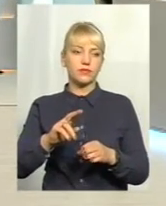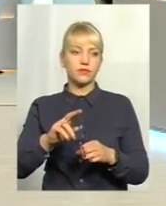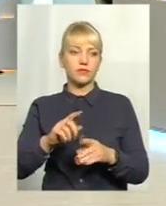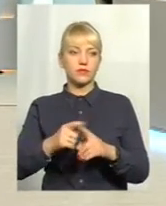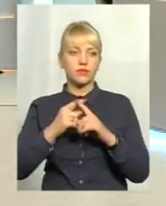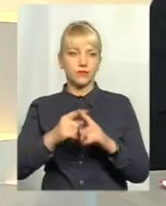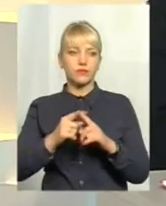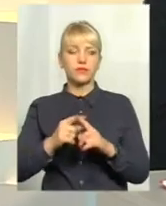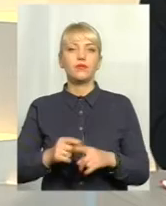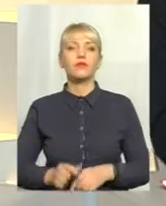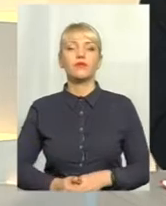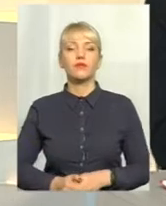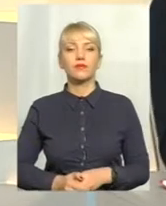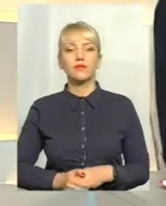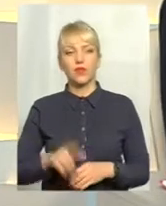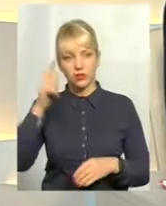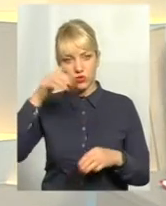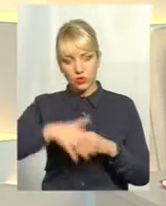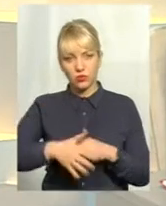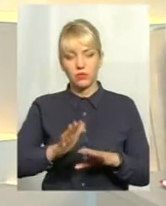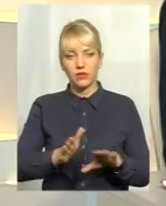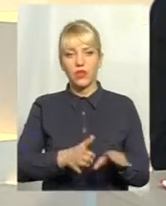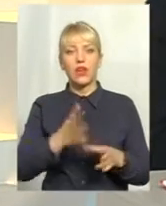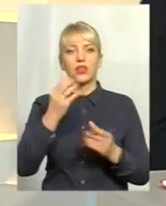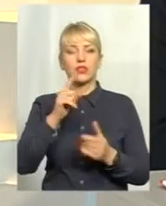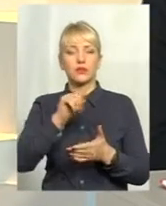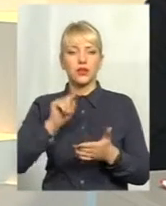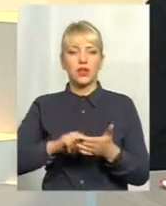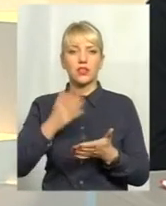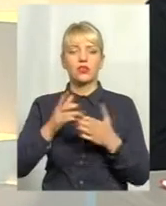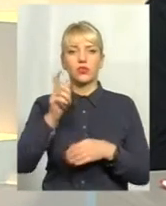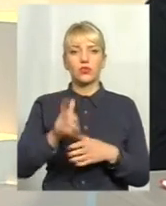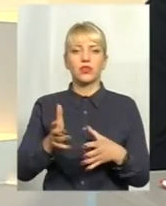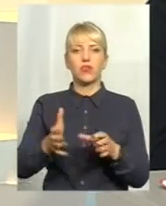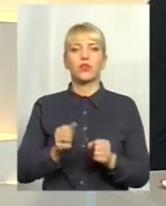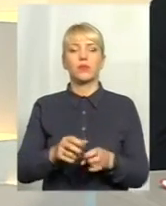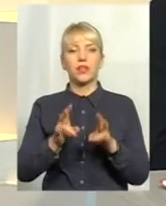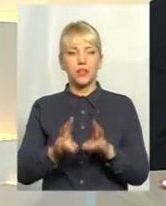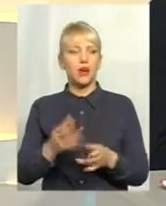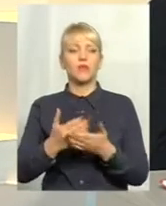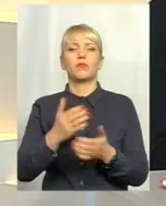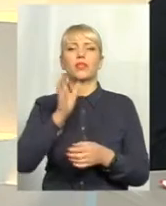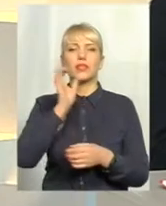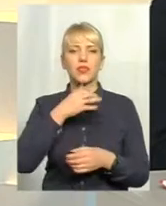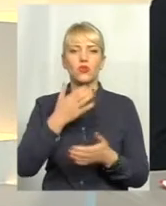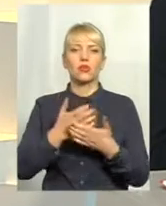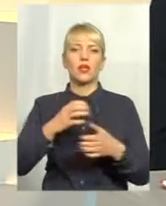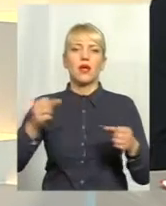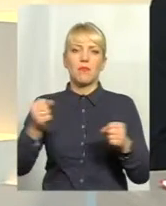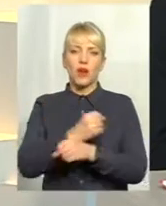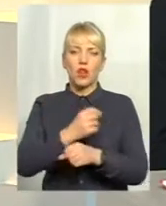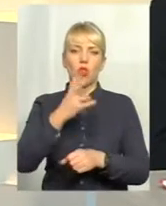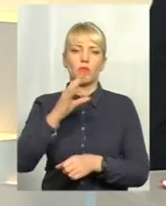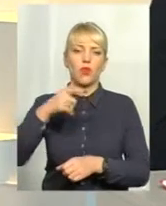Я зрозумів. Але добре, ще одне таке питання. Якщо людина все ж таки отримала травму, ну, таку серйозну перелом, до прикладу, ноги,